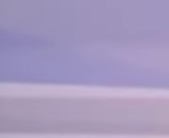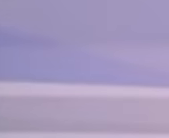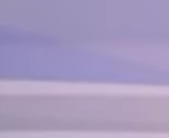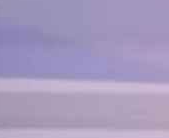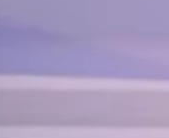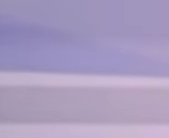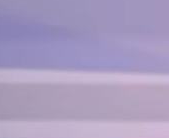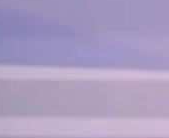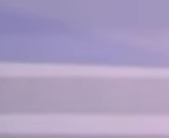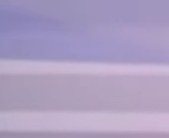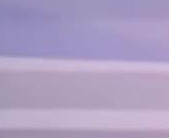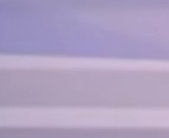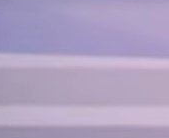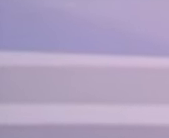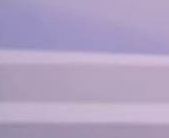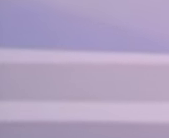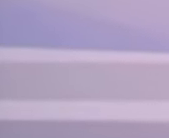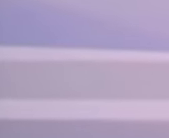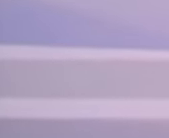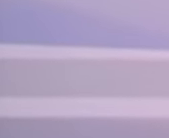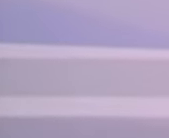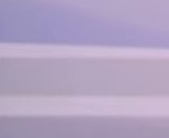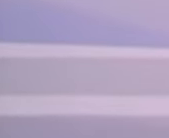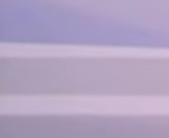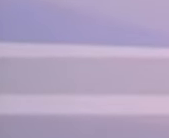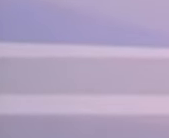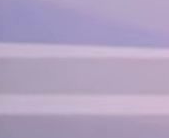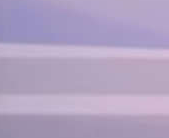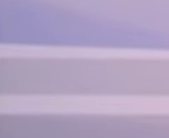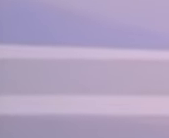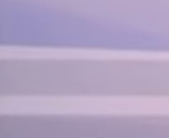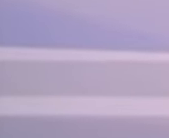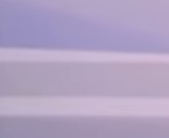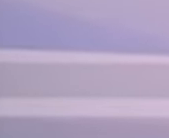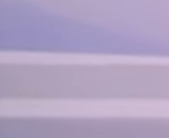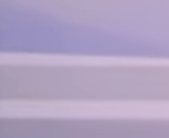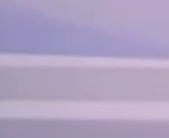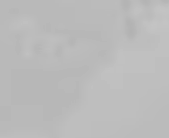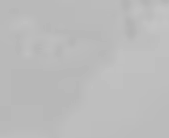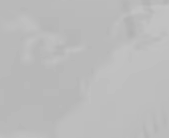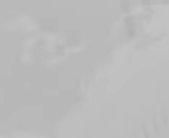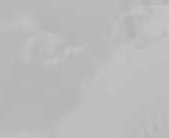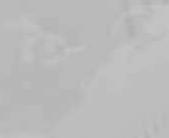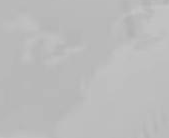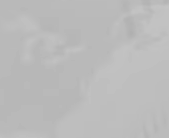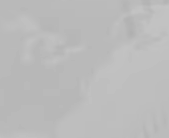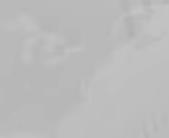abroad, samahan niyo kami sa GMA Pinoy TV at www.gmanews.tv.